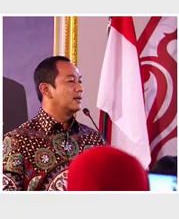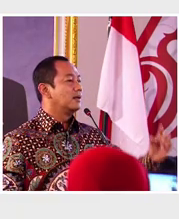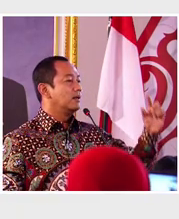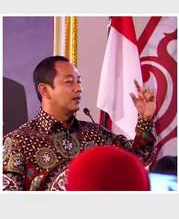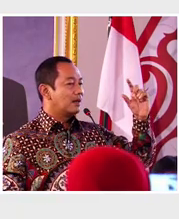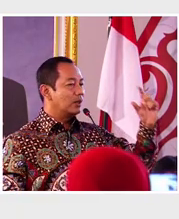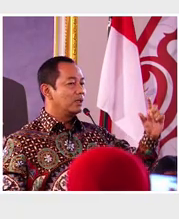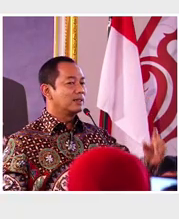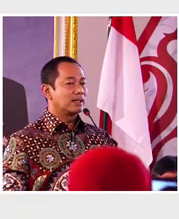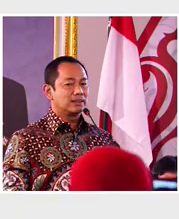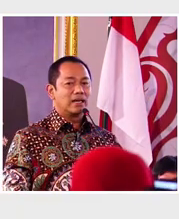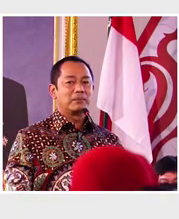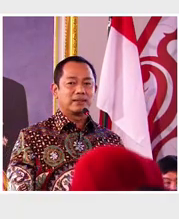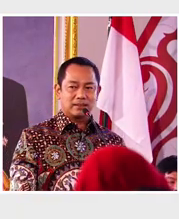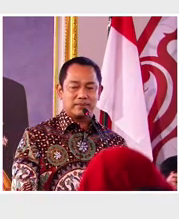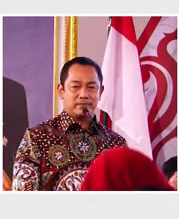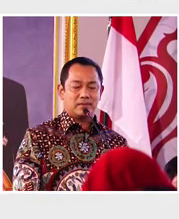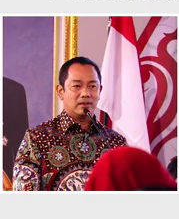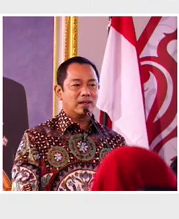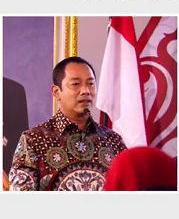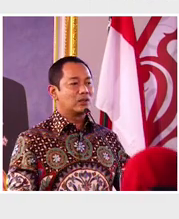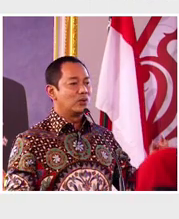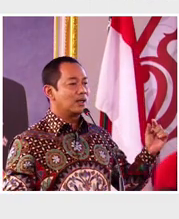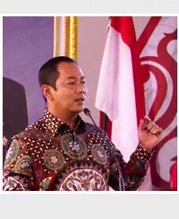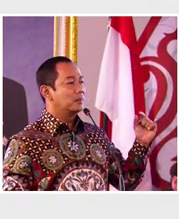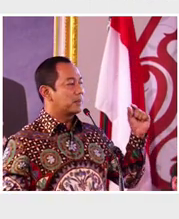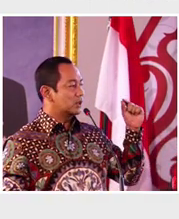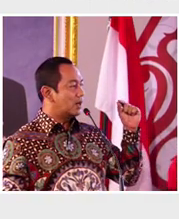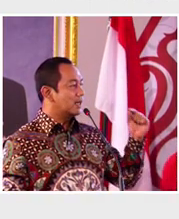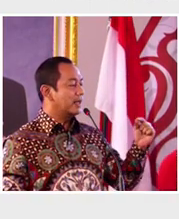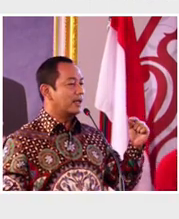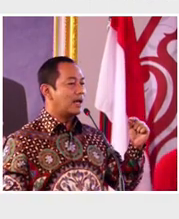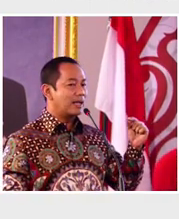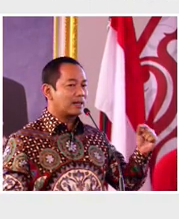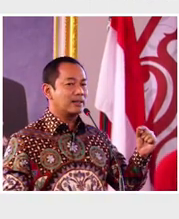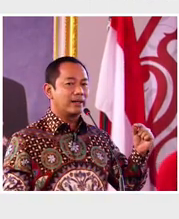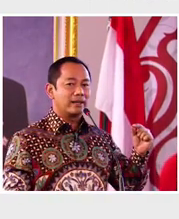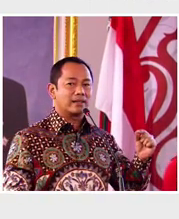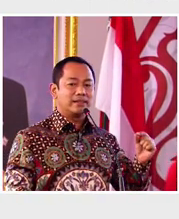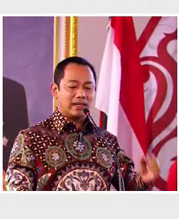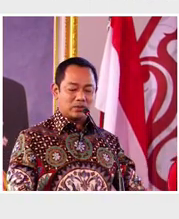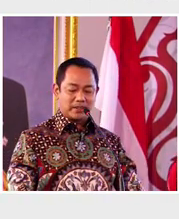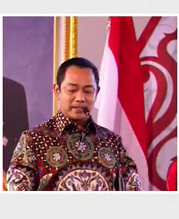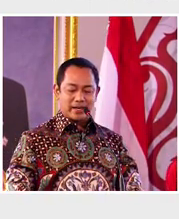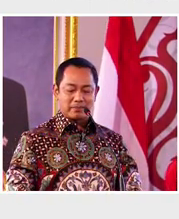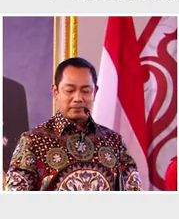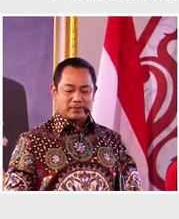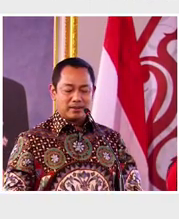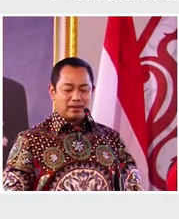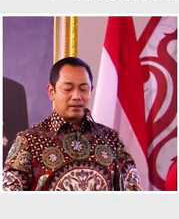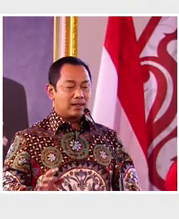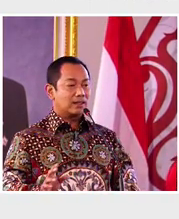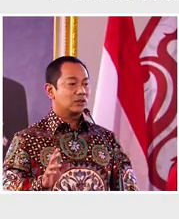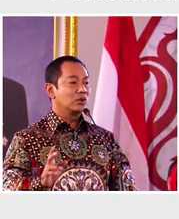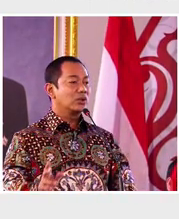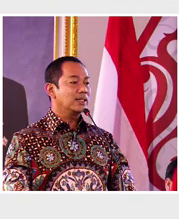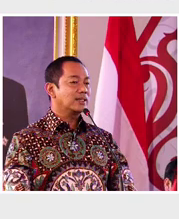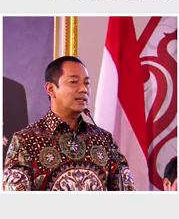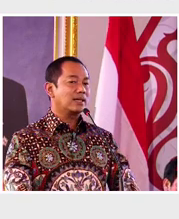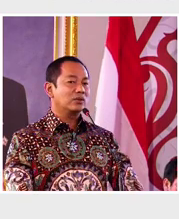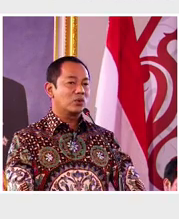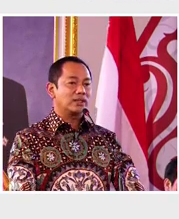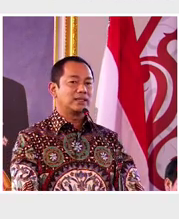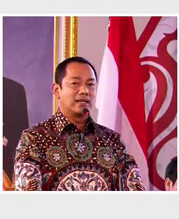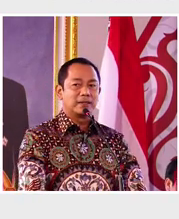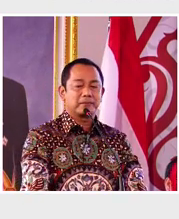adalah lalu lintas yang macet. Yang kedua, persoalan air dan energi atau PDAM. Nah, contohnya